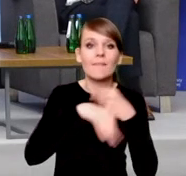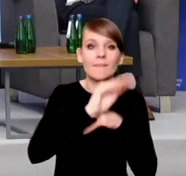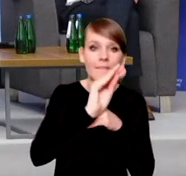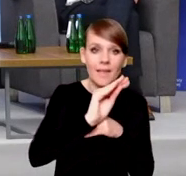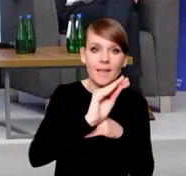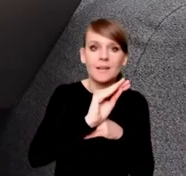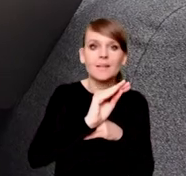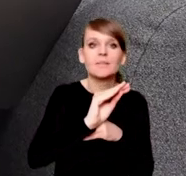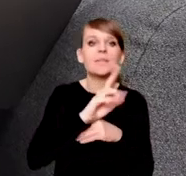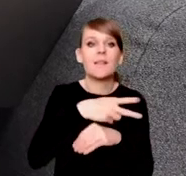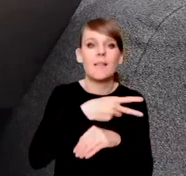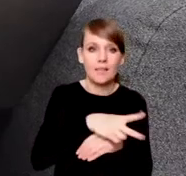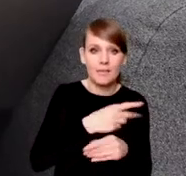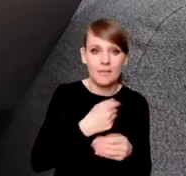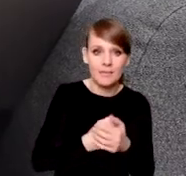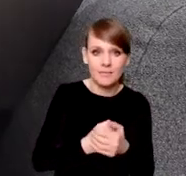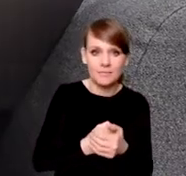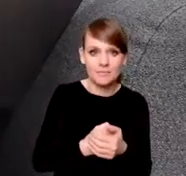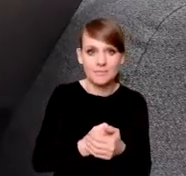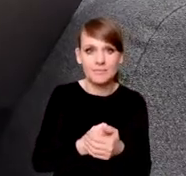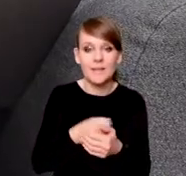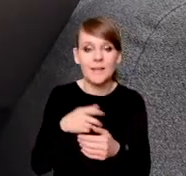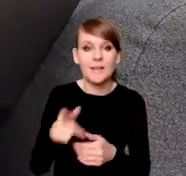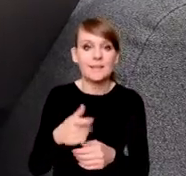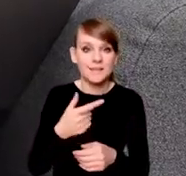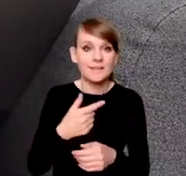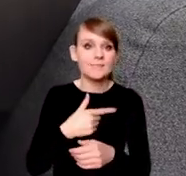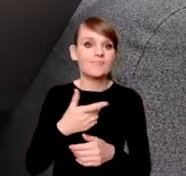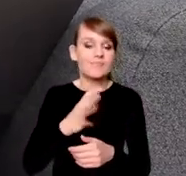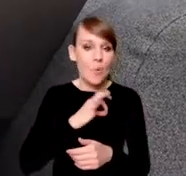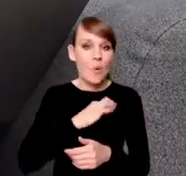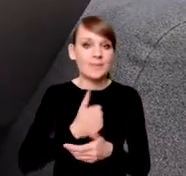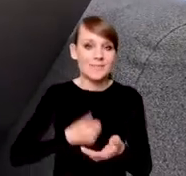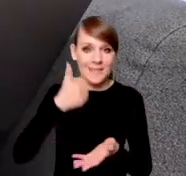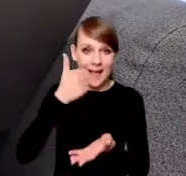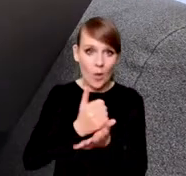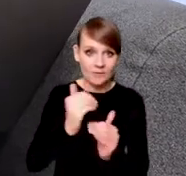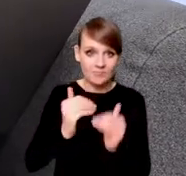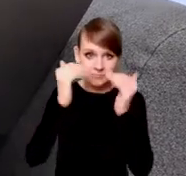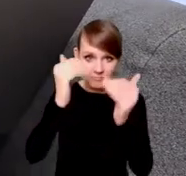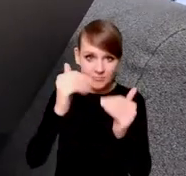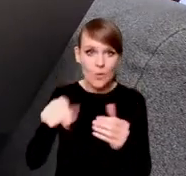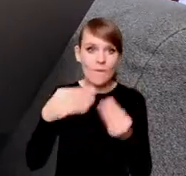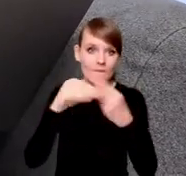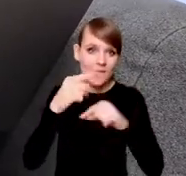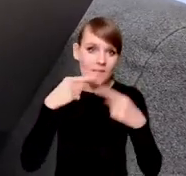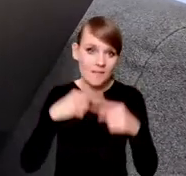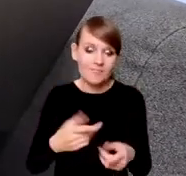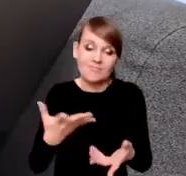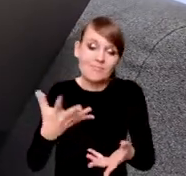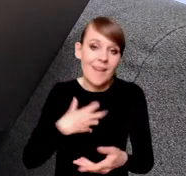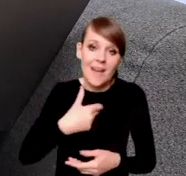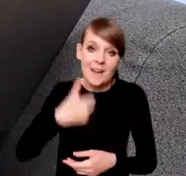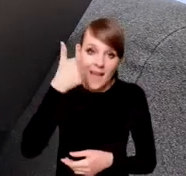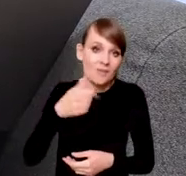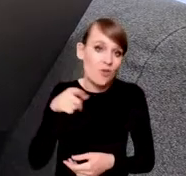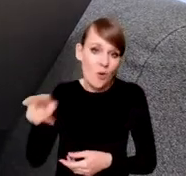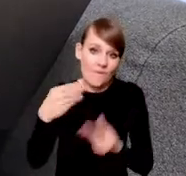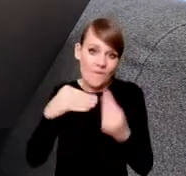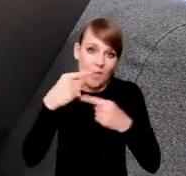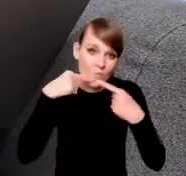powiem, poziomem pełnienia funkcji. I niestety najbardziej odpowiedzialny jest rektor plus jego